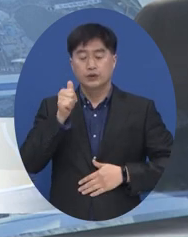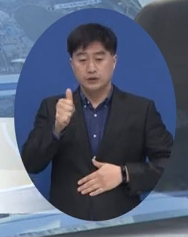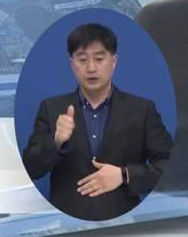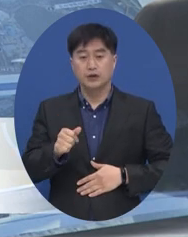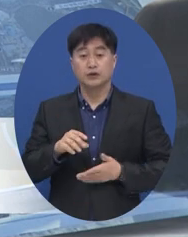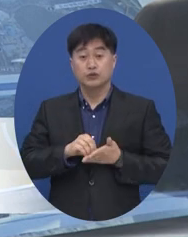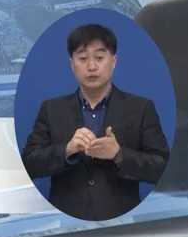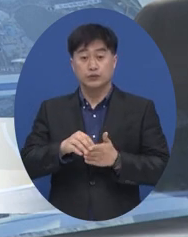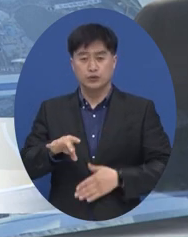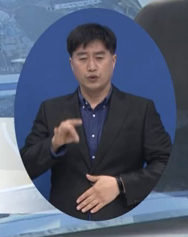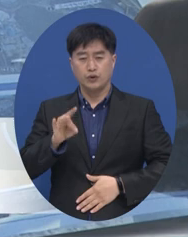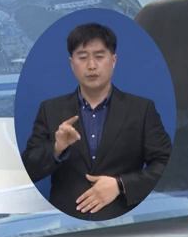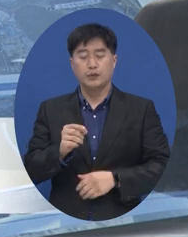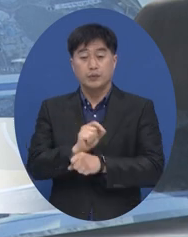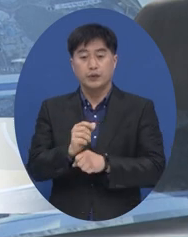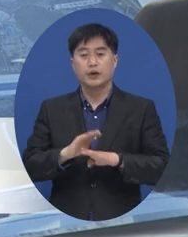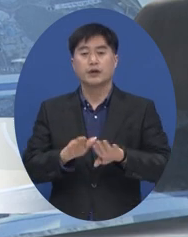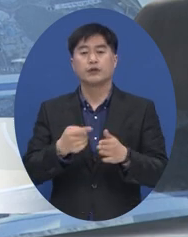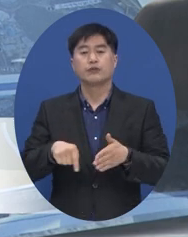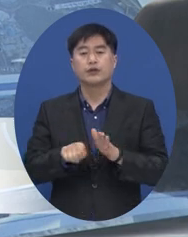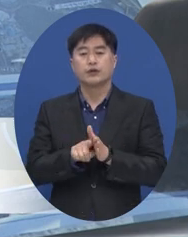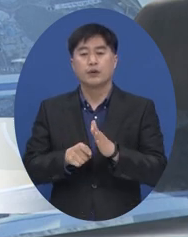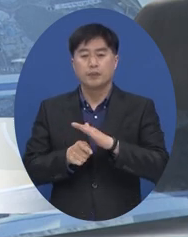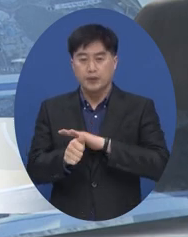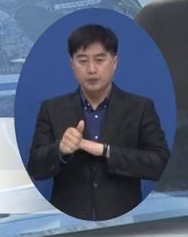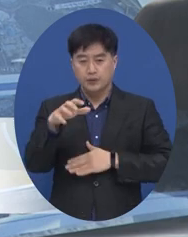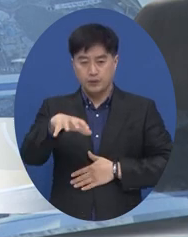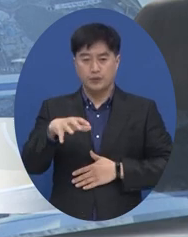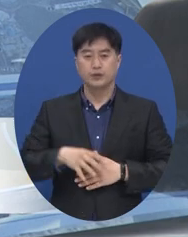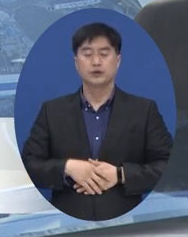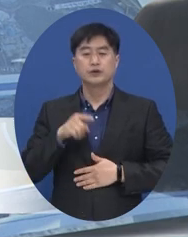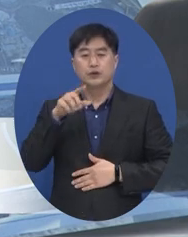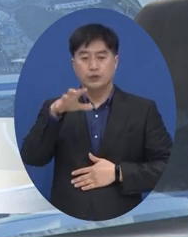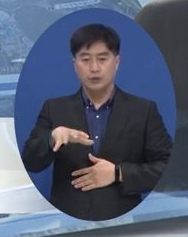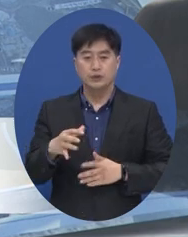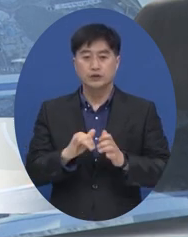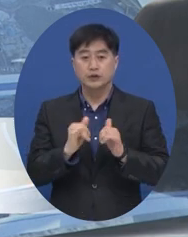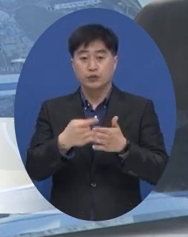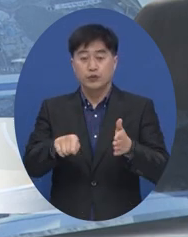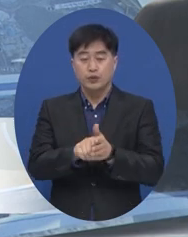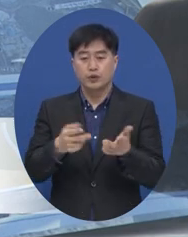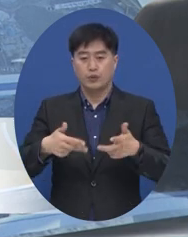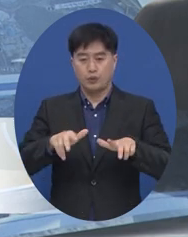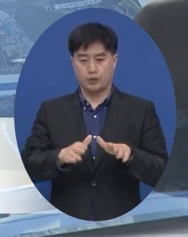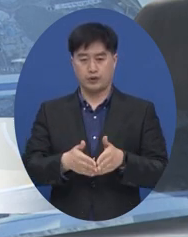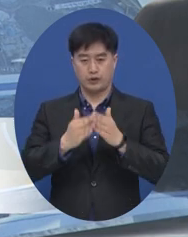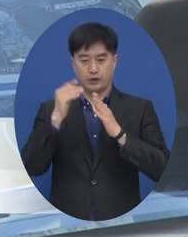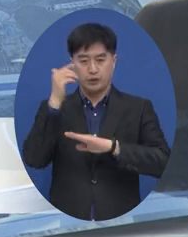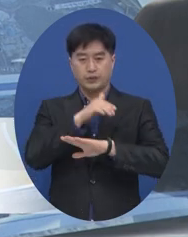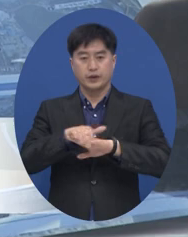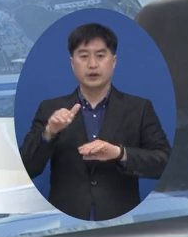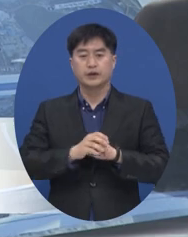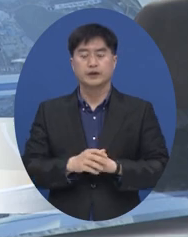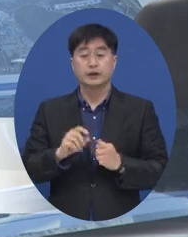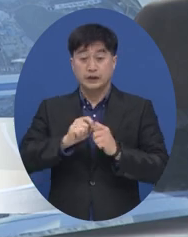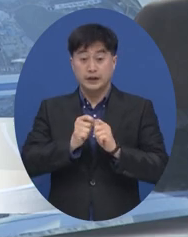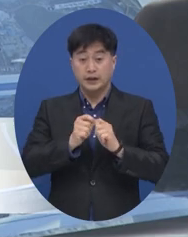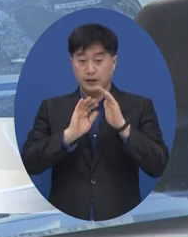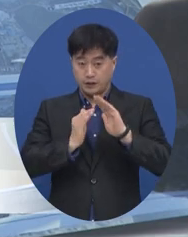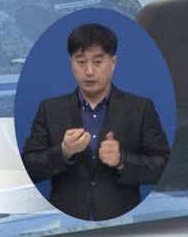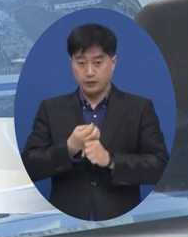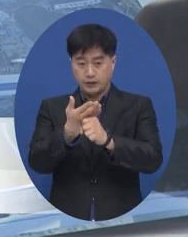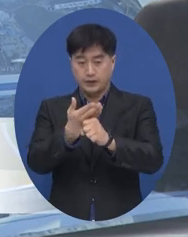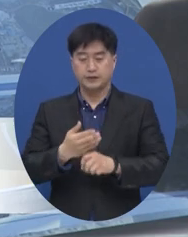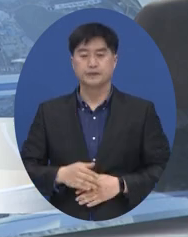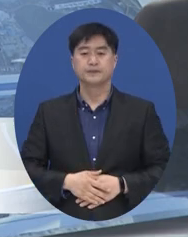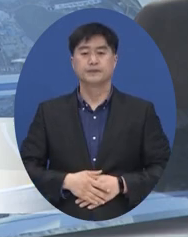후 처음으로 민원 해결을 위해 방문한 곳이기도 한데요. 이곳에 시민들을 위한 공원이 조성됩니다. 자세한 내용은